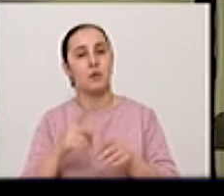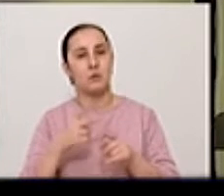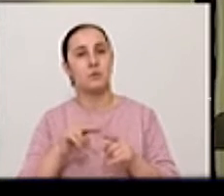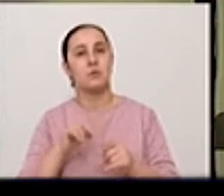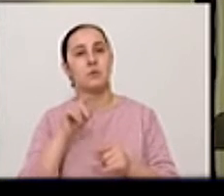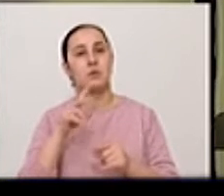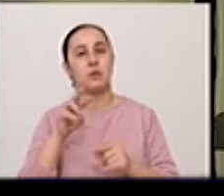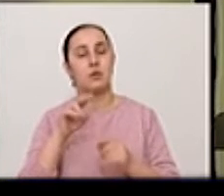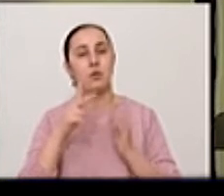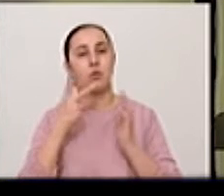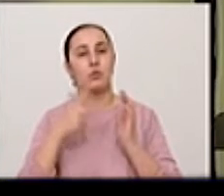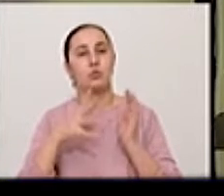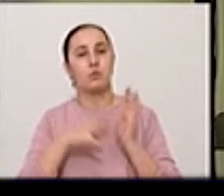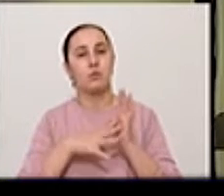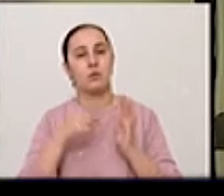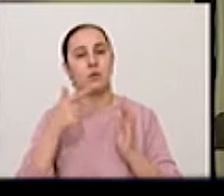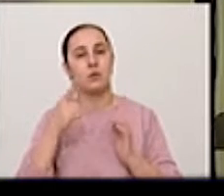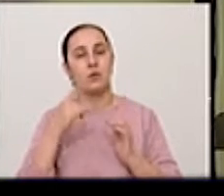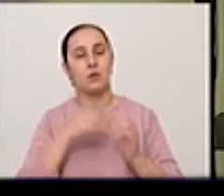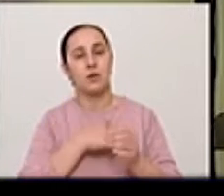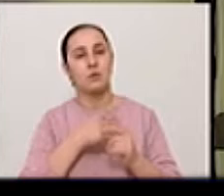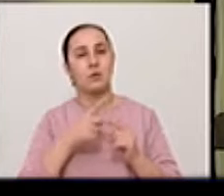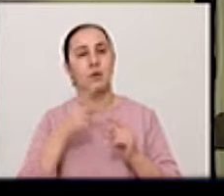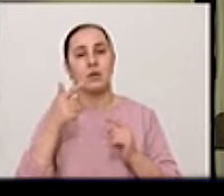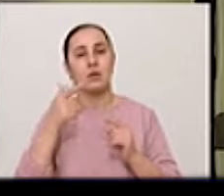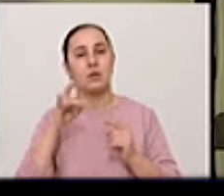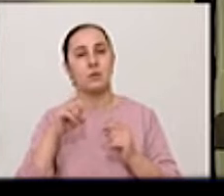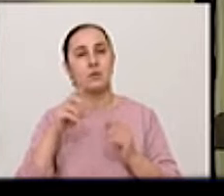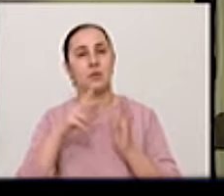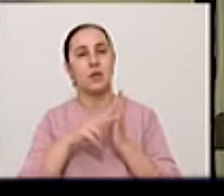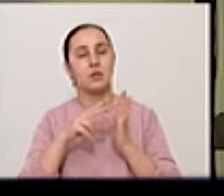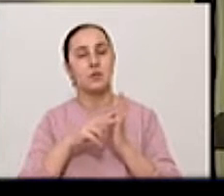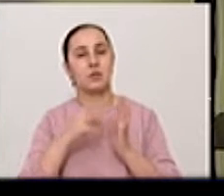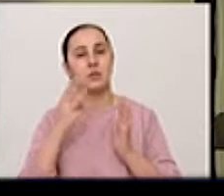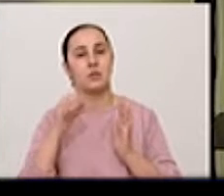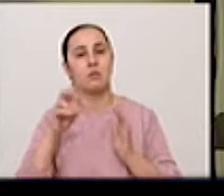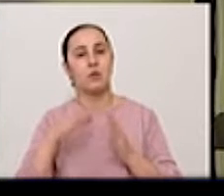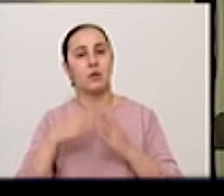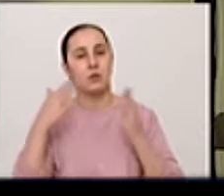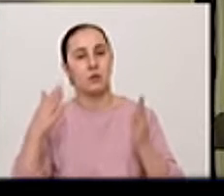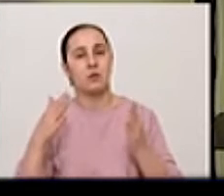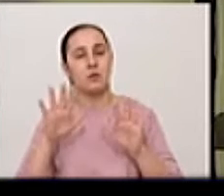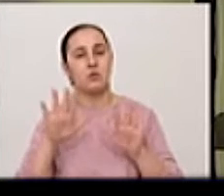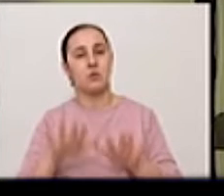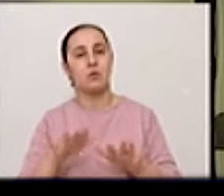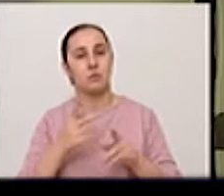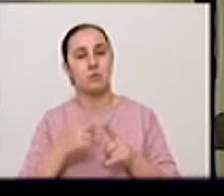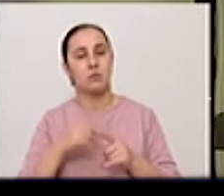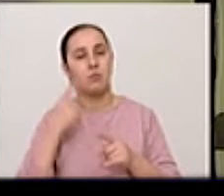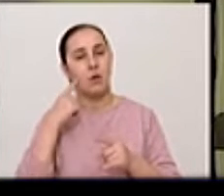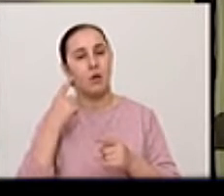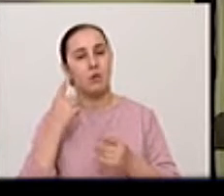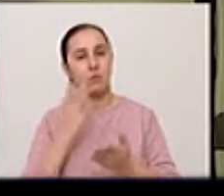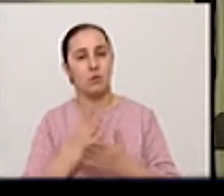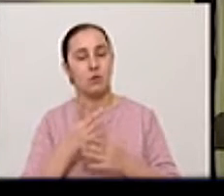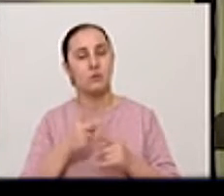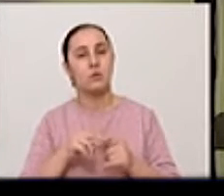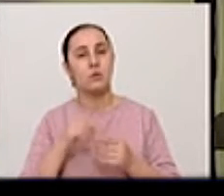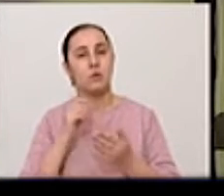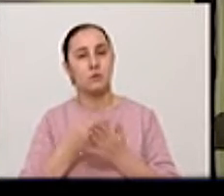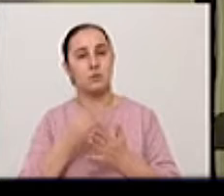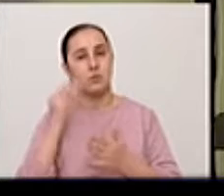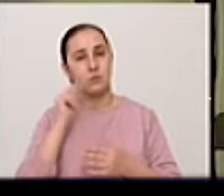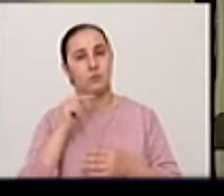ya'ni 39 gradus 8 shimoliy kenglikda joylashgani ma'lum bo'ladi. Aziz